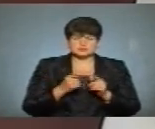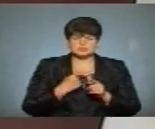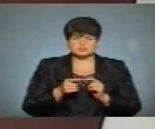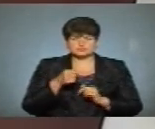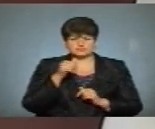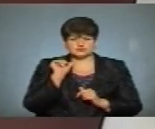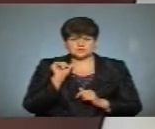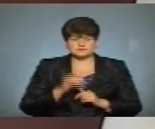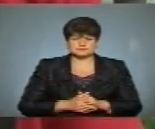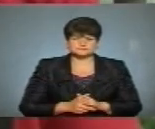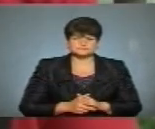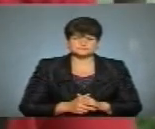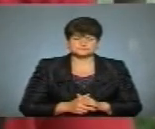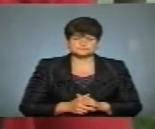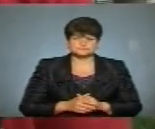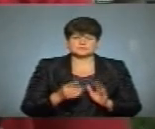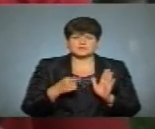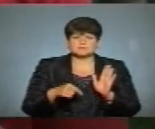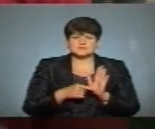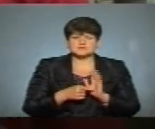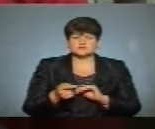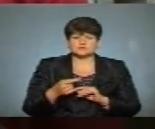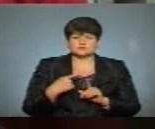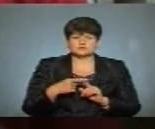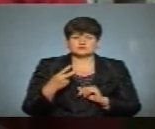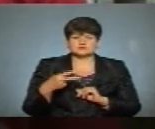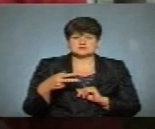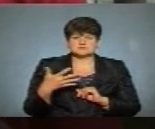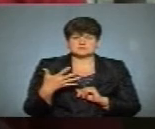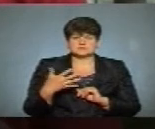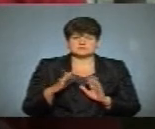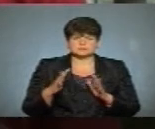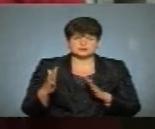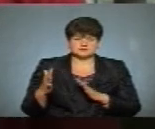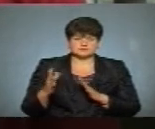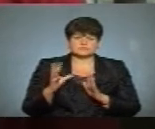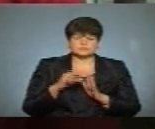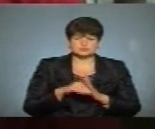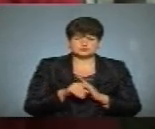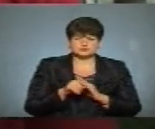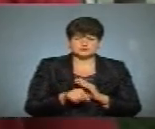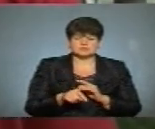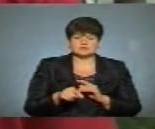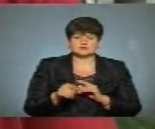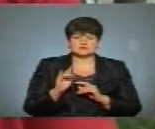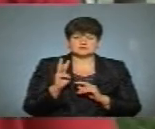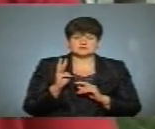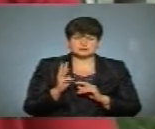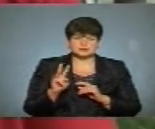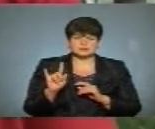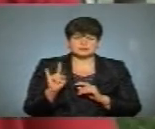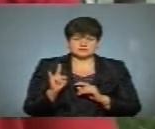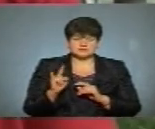вчора. Місто Тернопіль плюс 25 випадків, в тому числі 3 дитини, 3